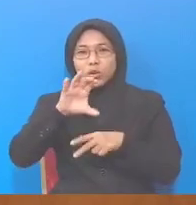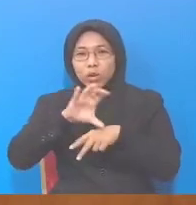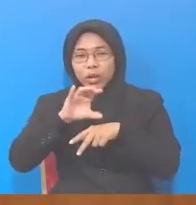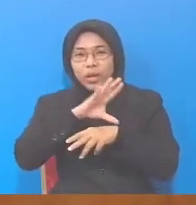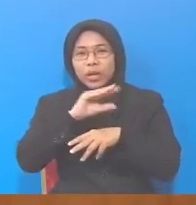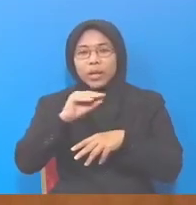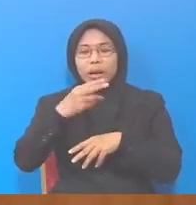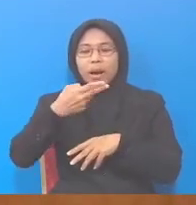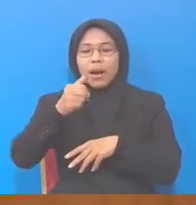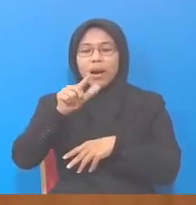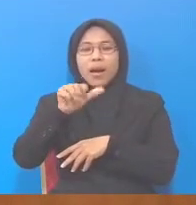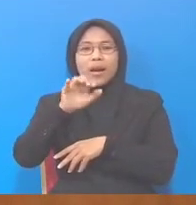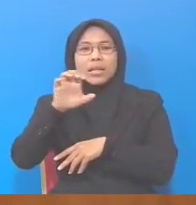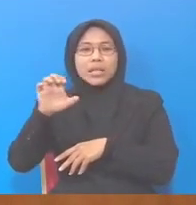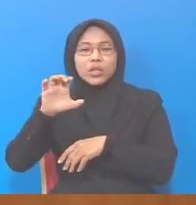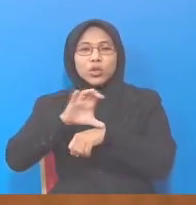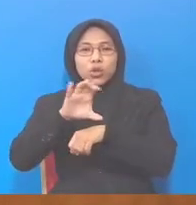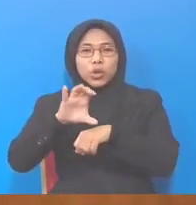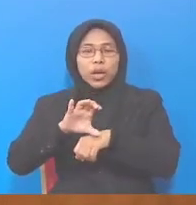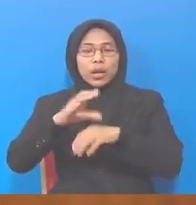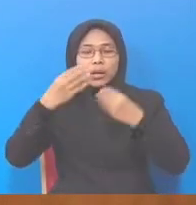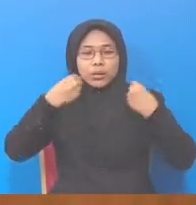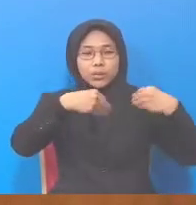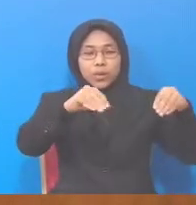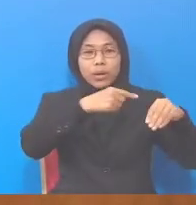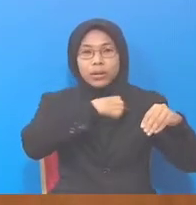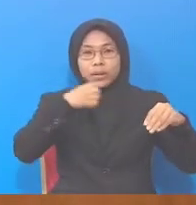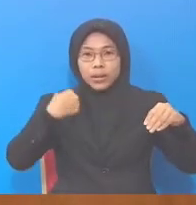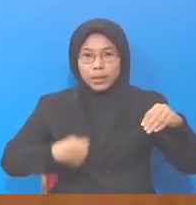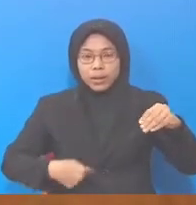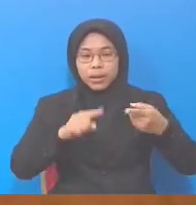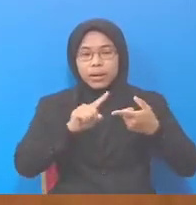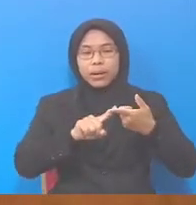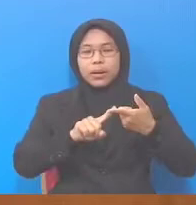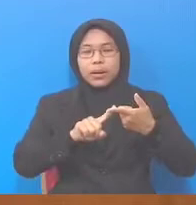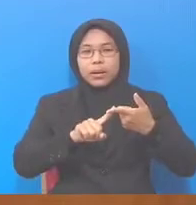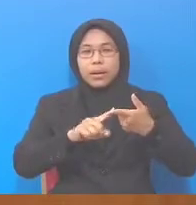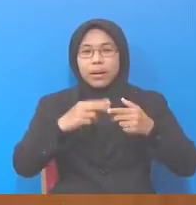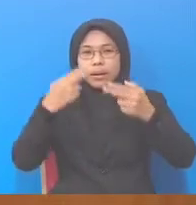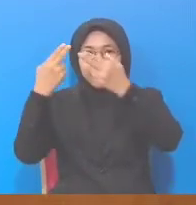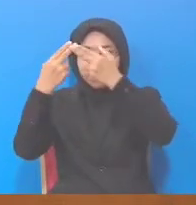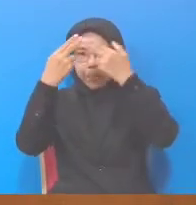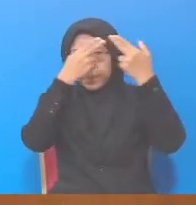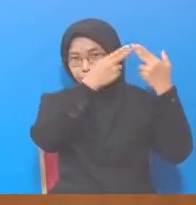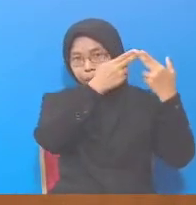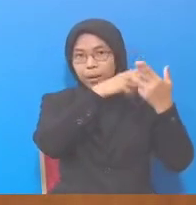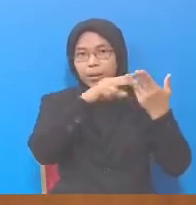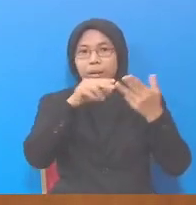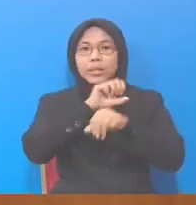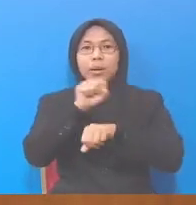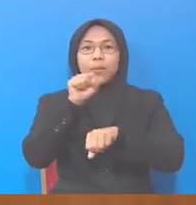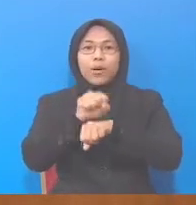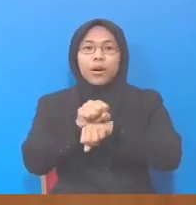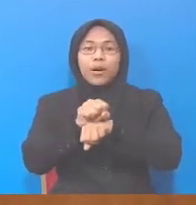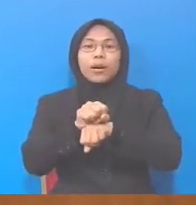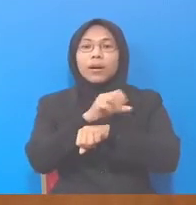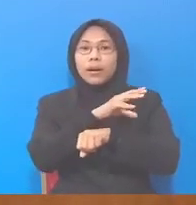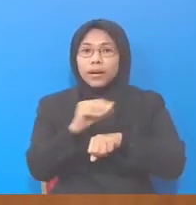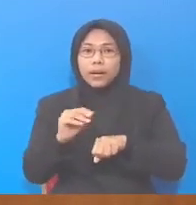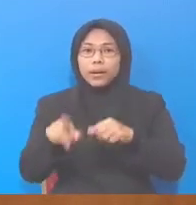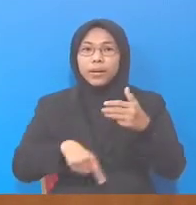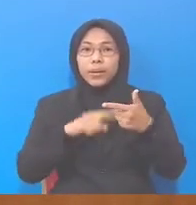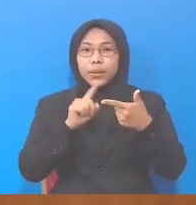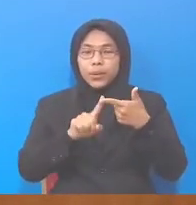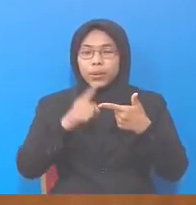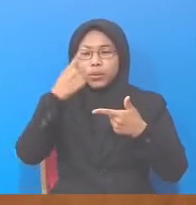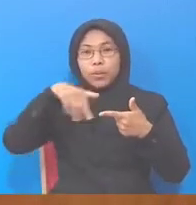coklat yang akan dipasarkan di negara China negara Timur Tengah dan juga negara Singapura yang